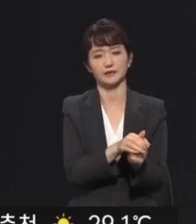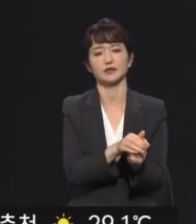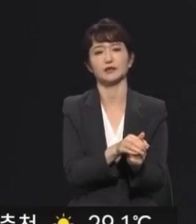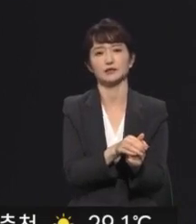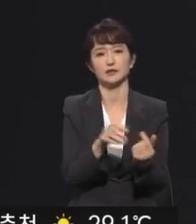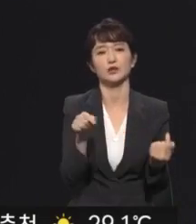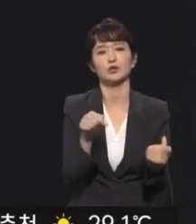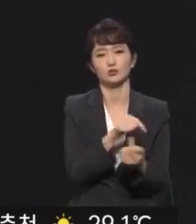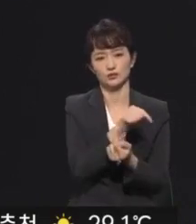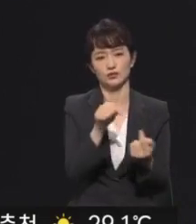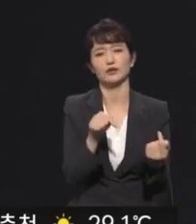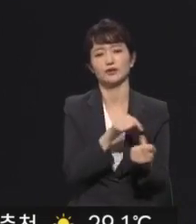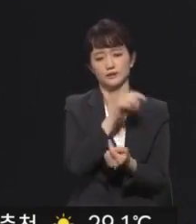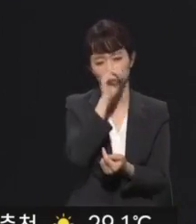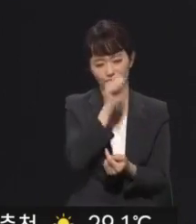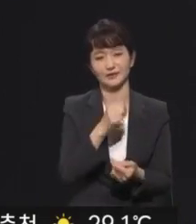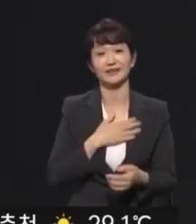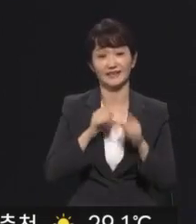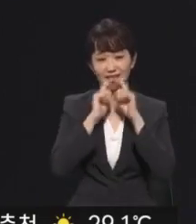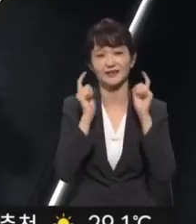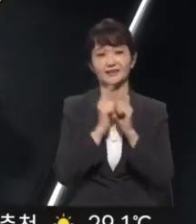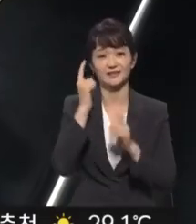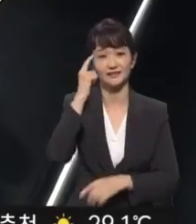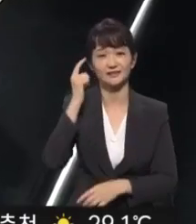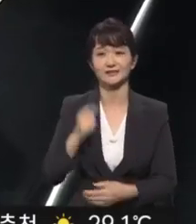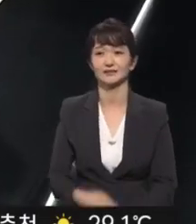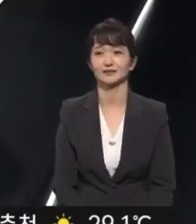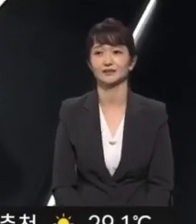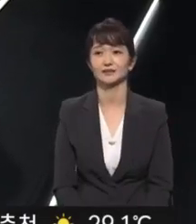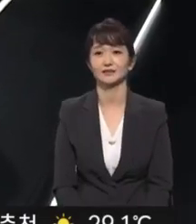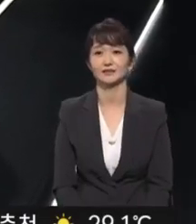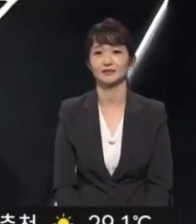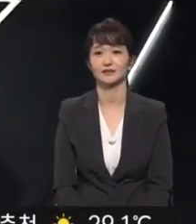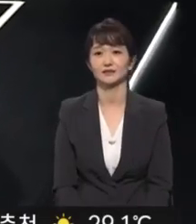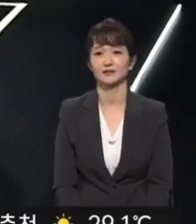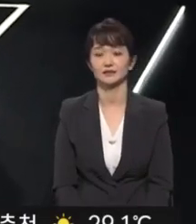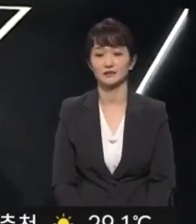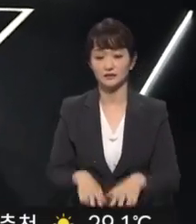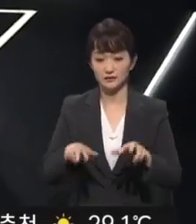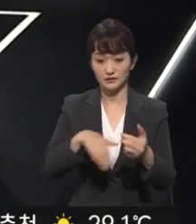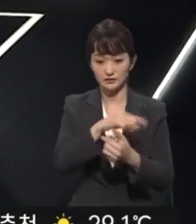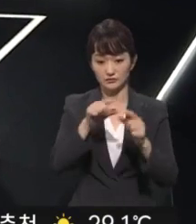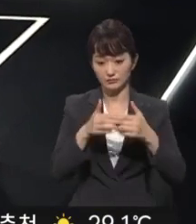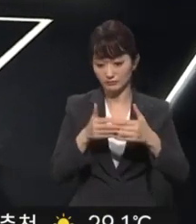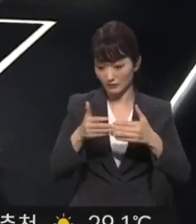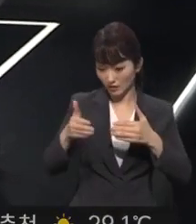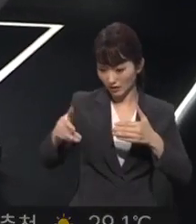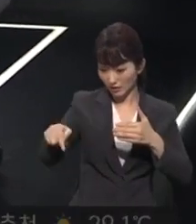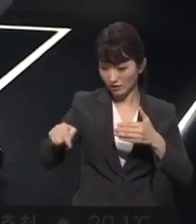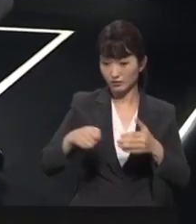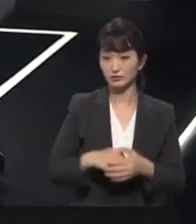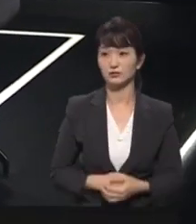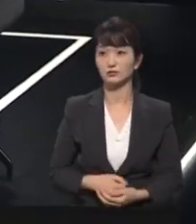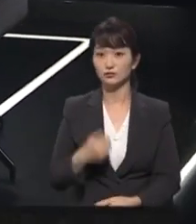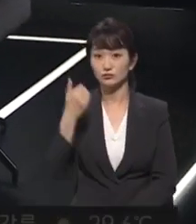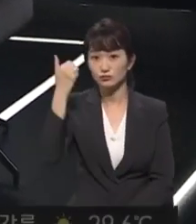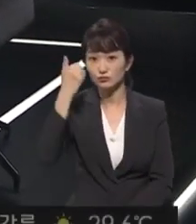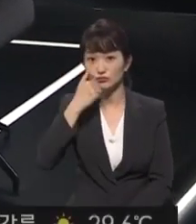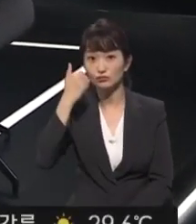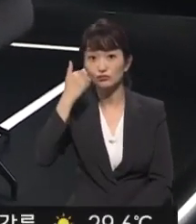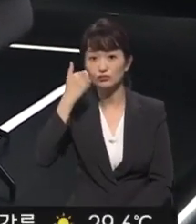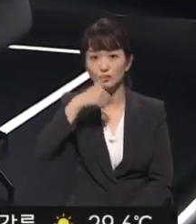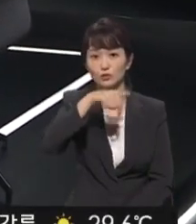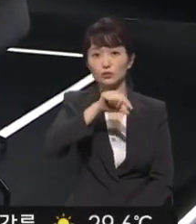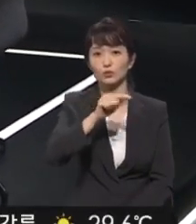생각을 이렇게 내 개인적으로 제가 보기에 이 모든 상황 1 안에 상황속에서 까지 흘러 왔을 때 교집합이 유일하게 권성동